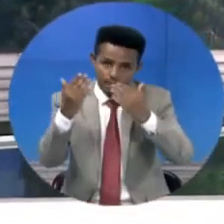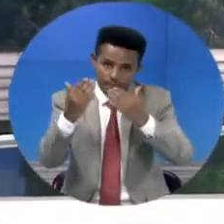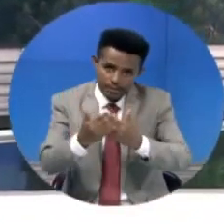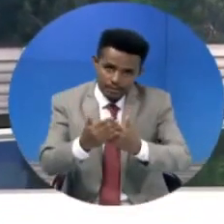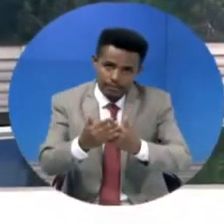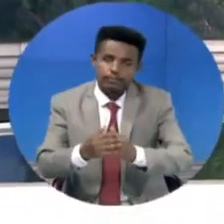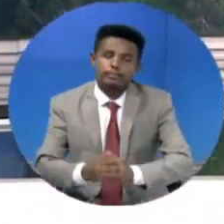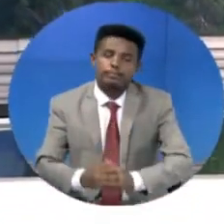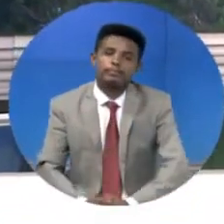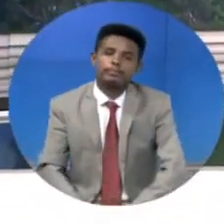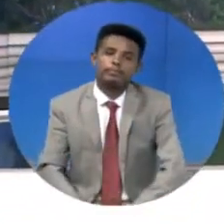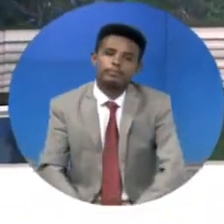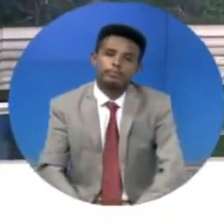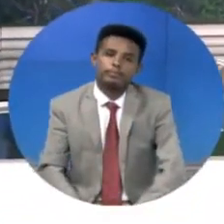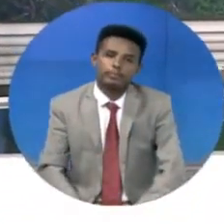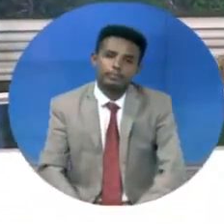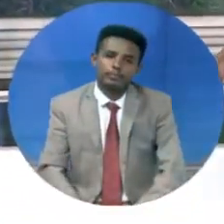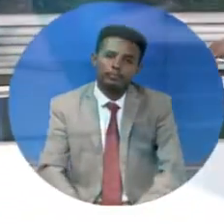ተናስተን